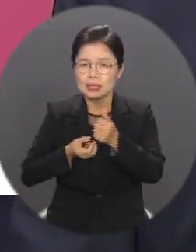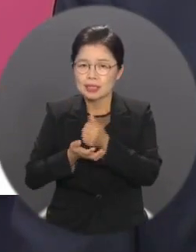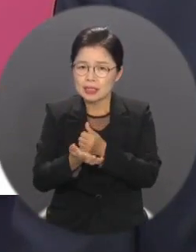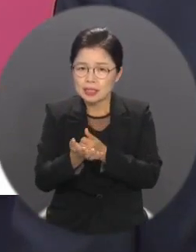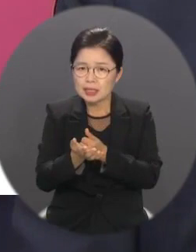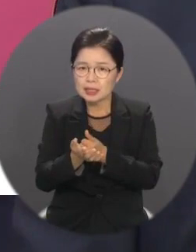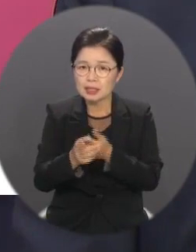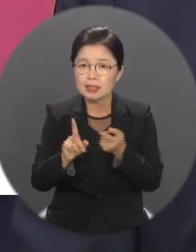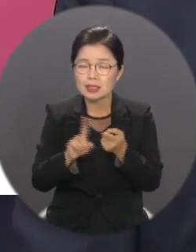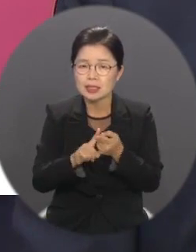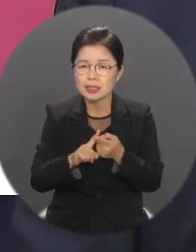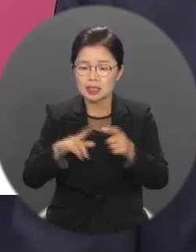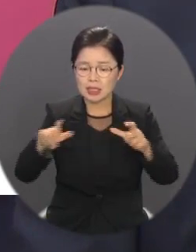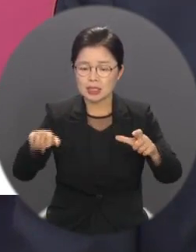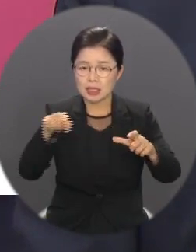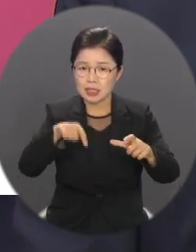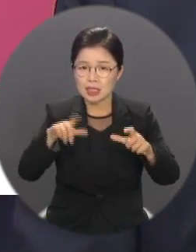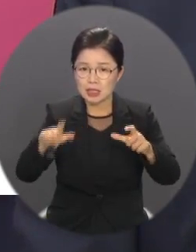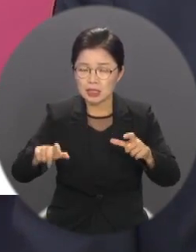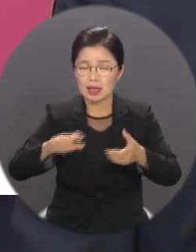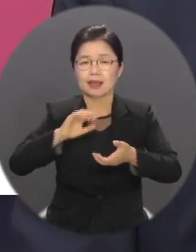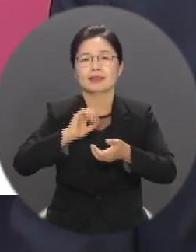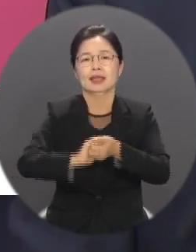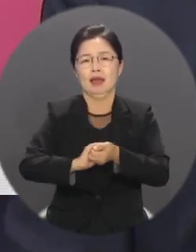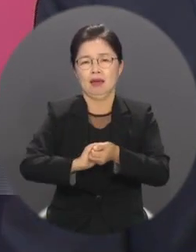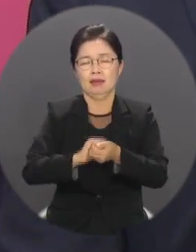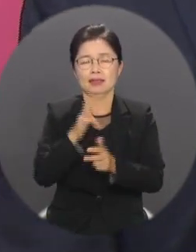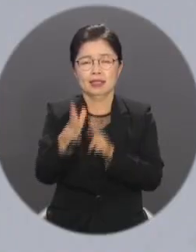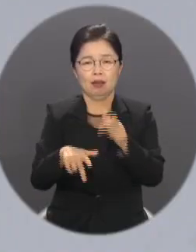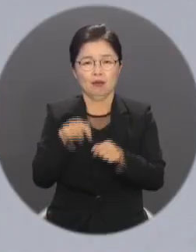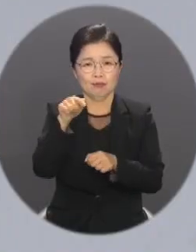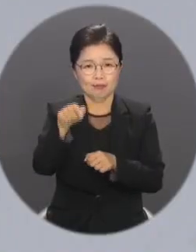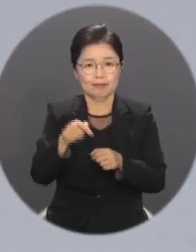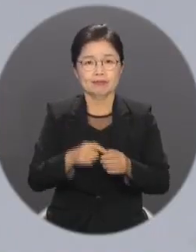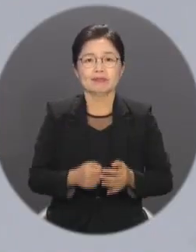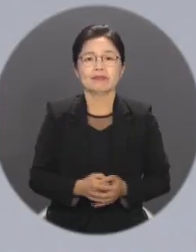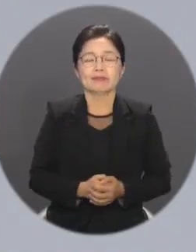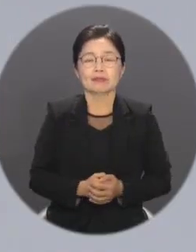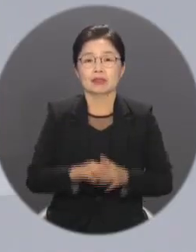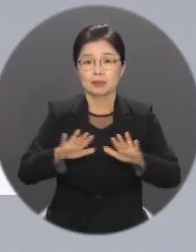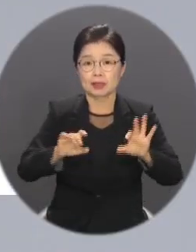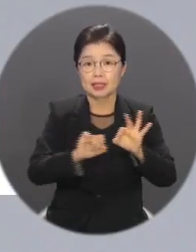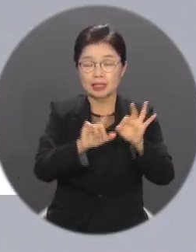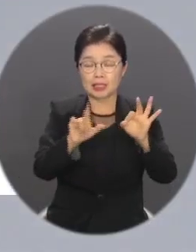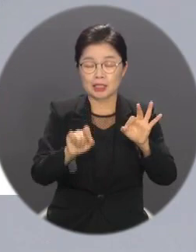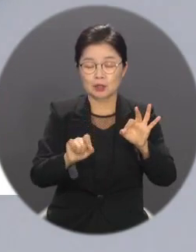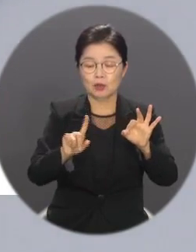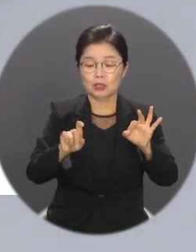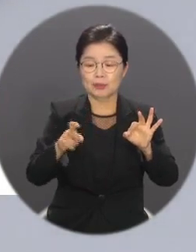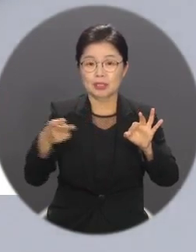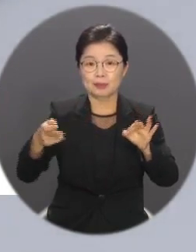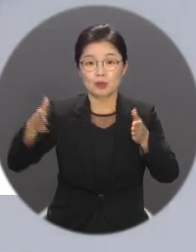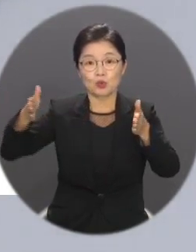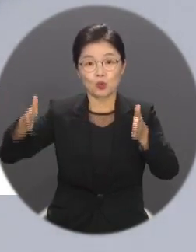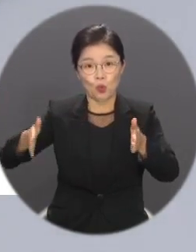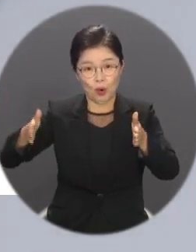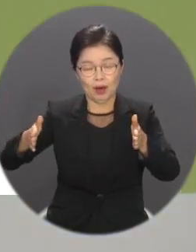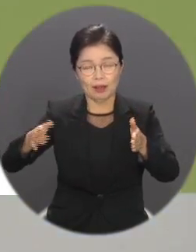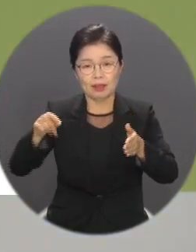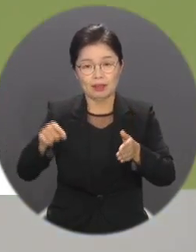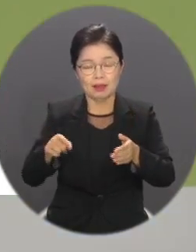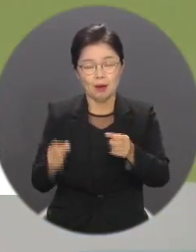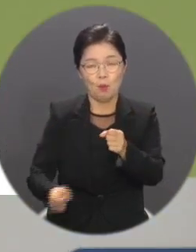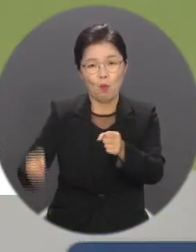것은 곧 특정 고 딱 지역에 한정되는 사업입니다 오는 10월부터 석 달 동안 광주 상생 카드를